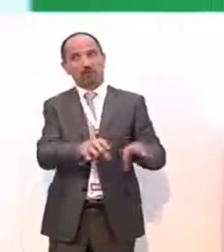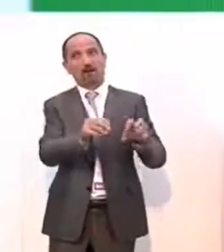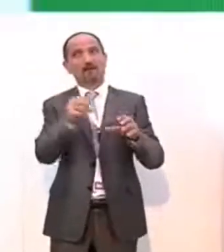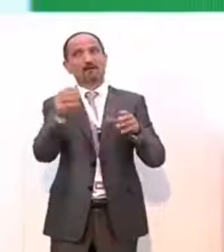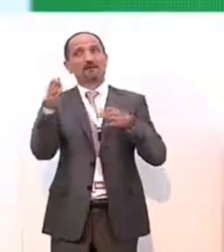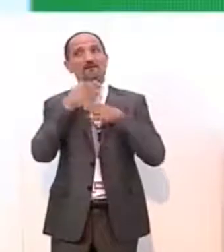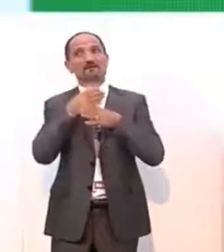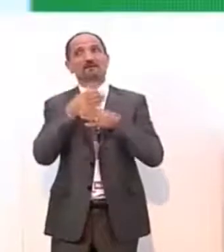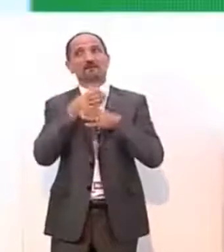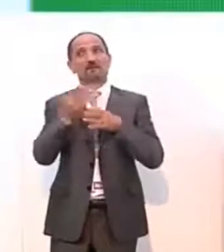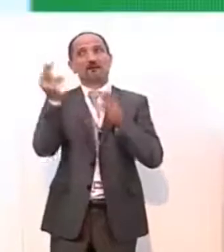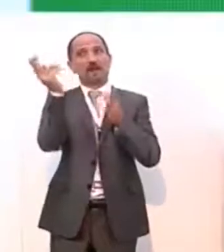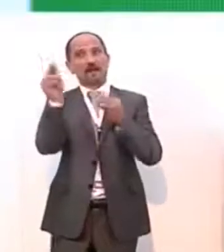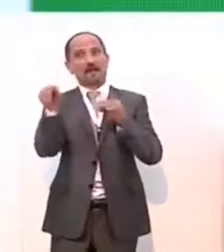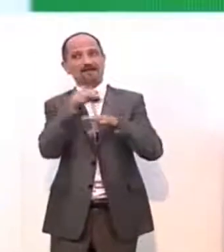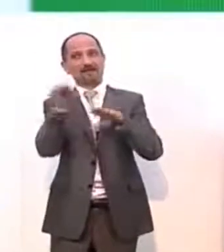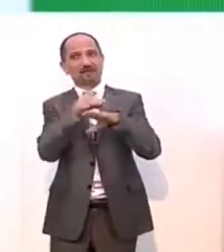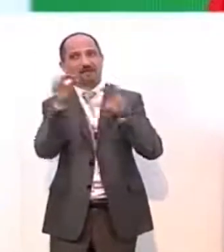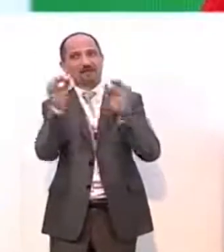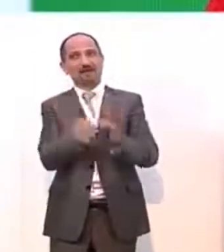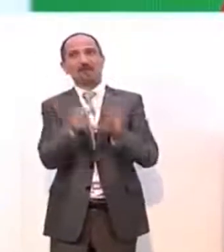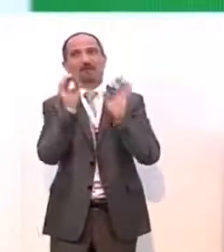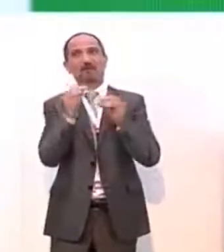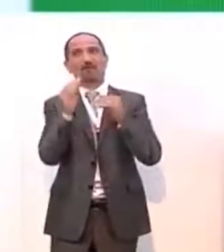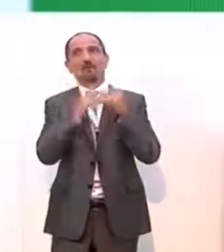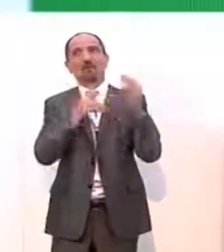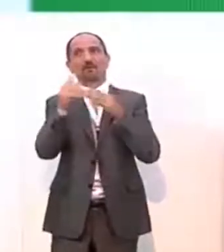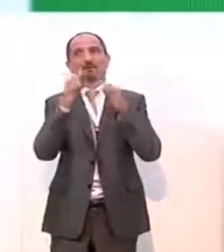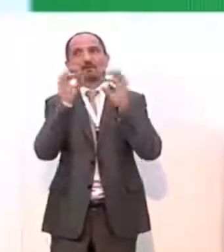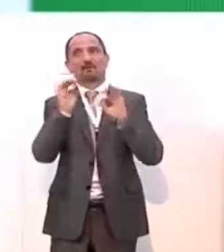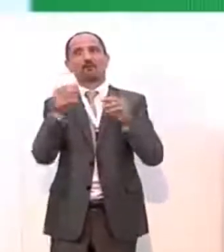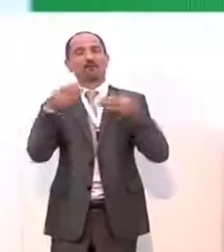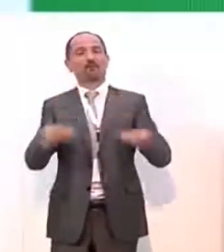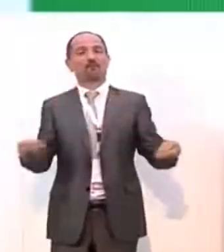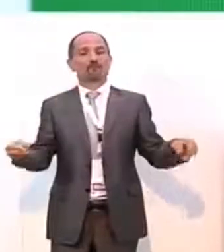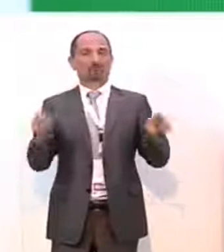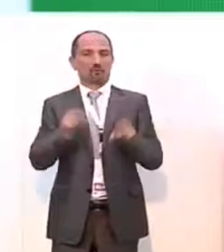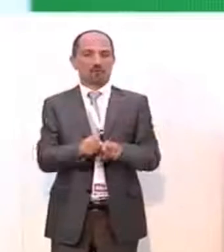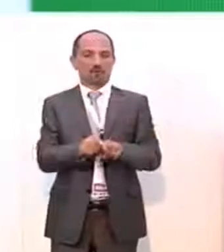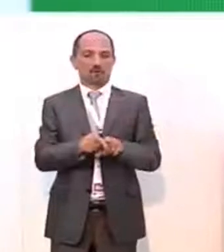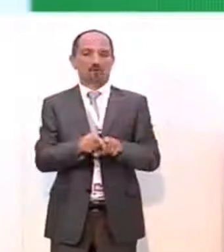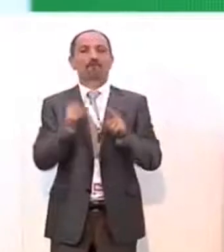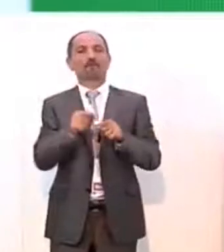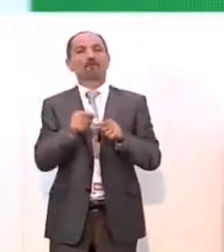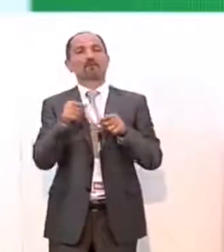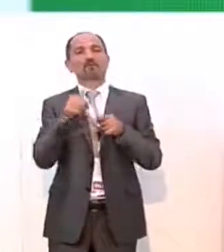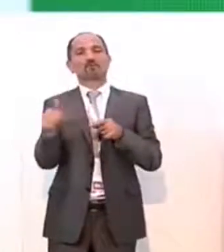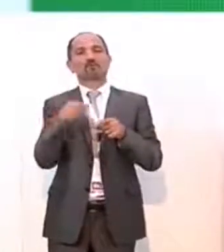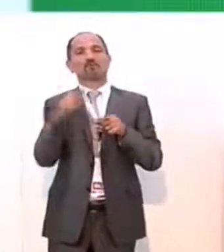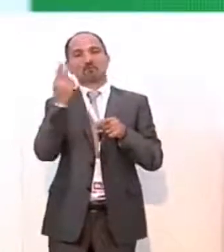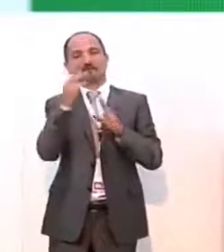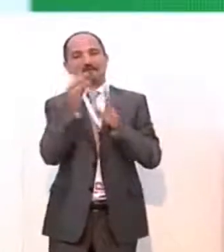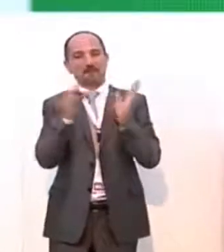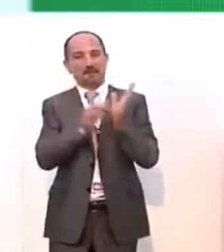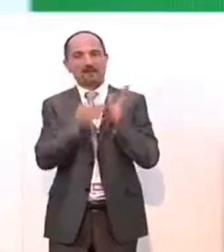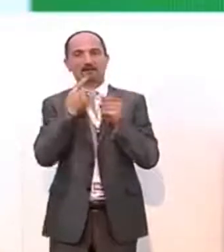nel settore artigianale e nel mondo delle professioni. Quindi sono questi due dati che